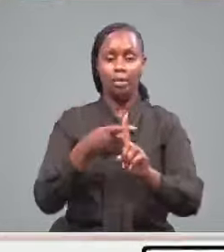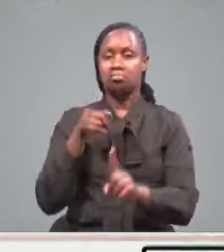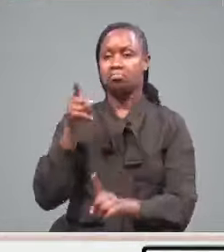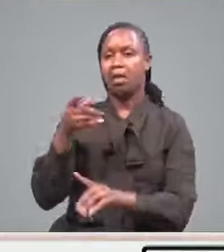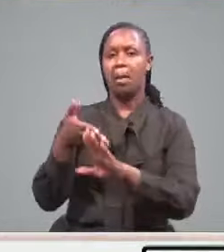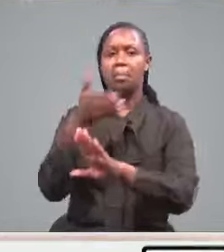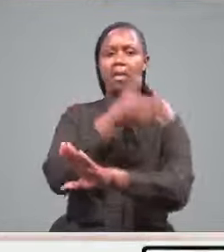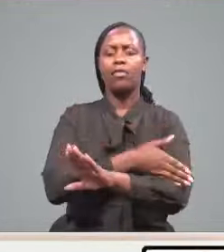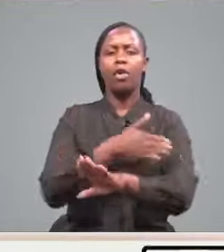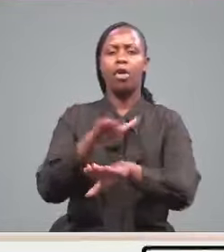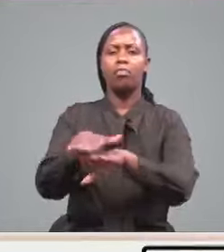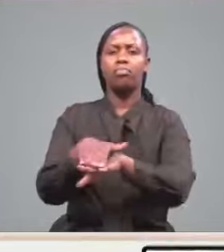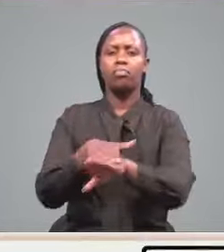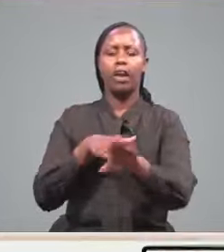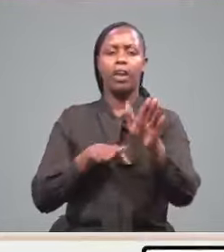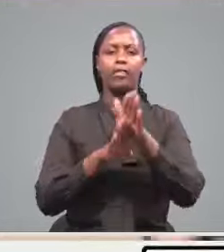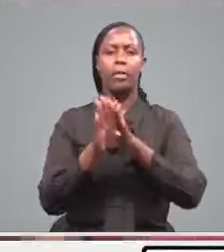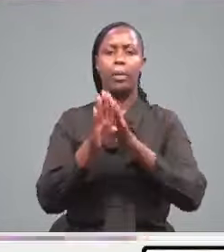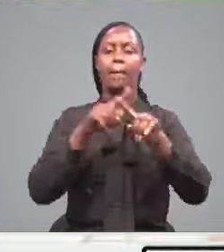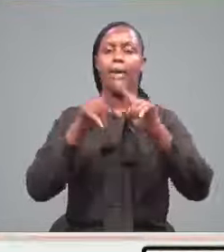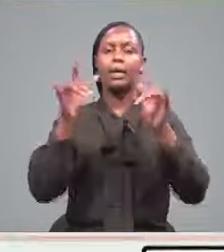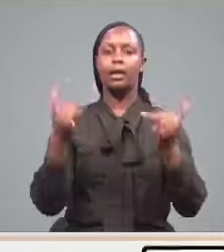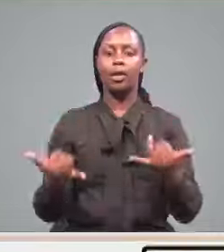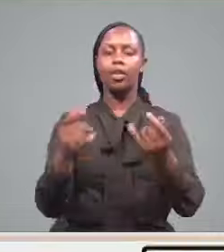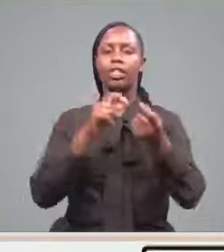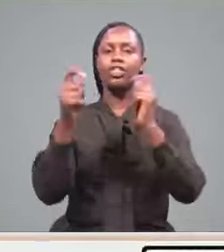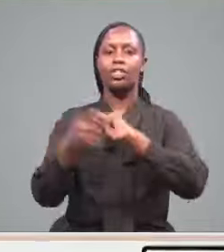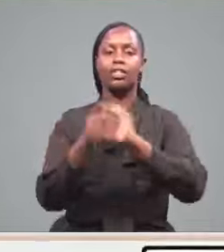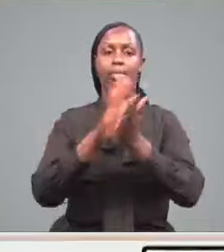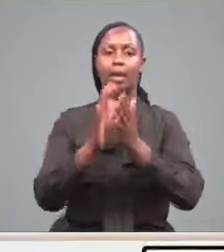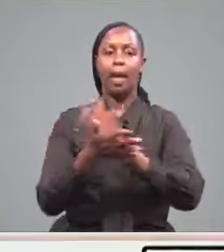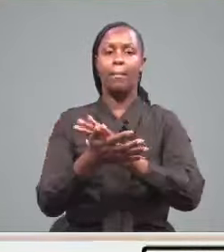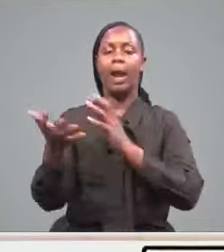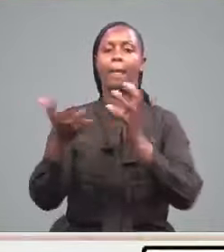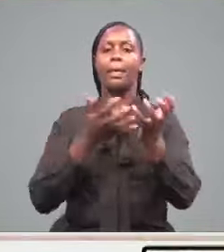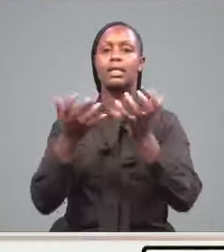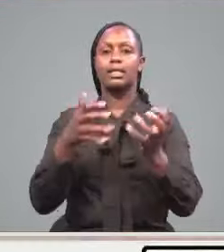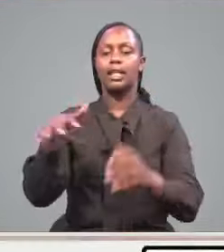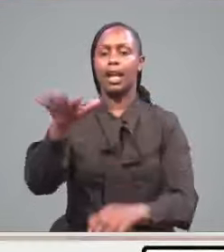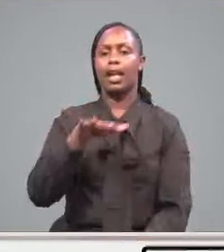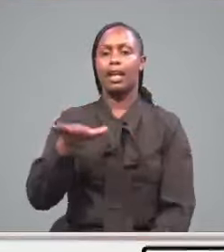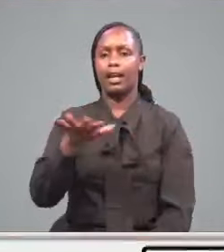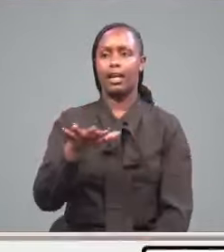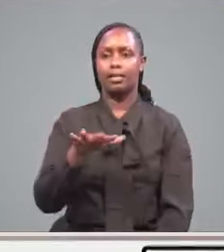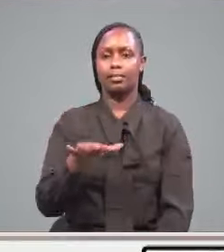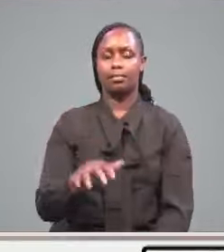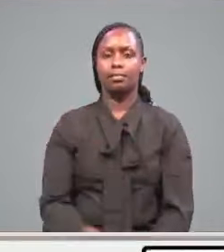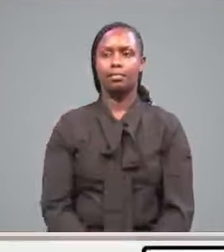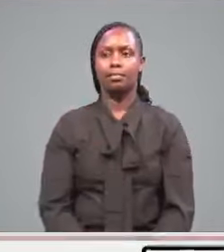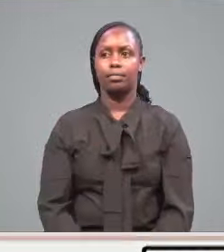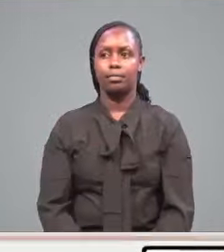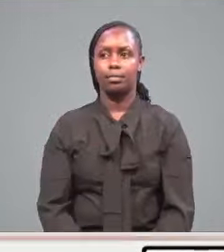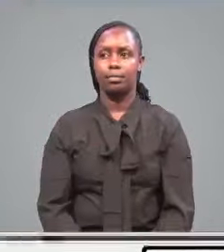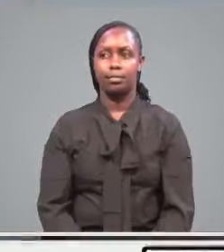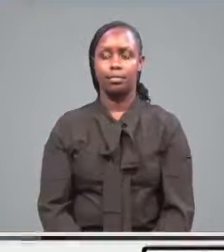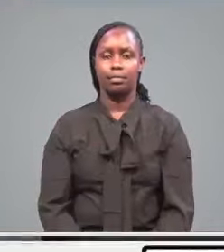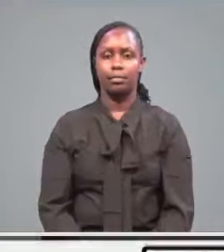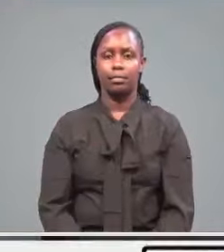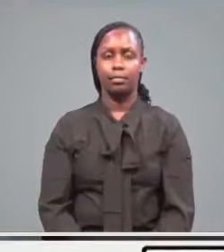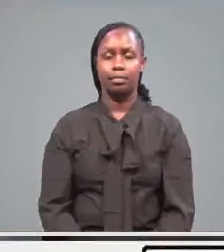pole sasa umebadilika kuwa eneo lenye biashara chungu nzima. Chepto Boit, TV 47, katika kaunti ya